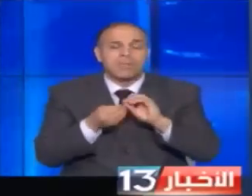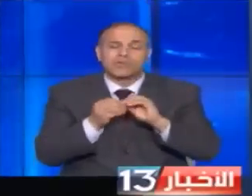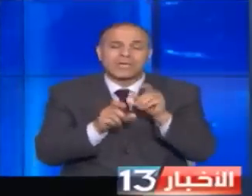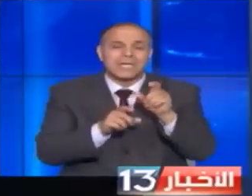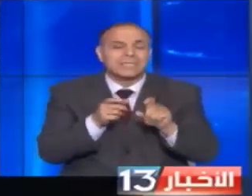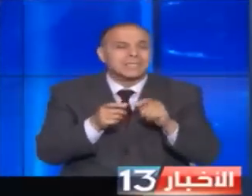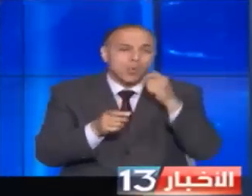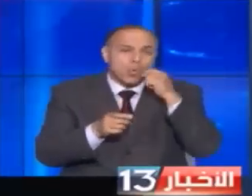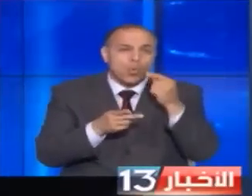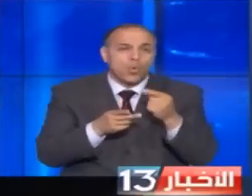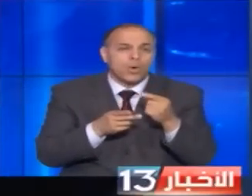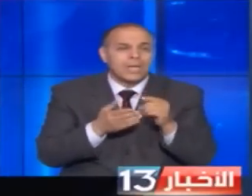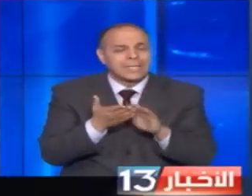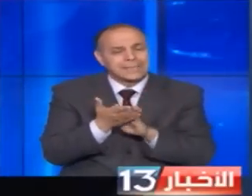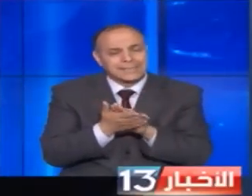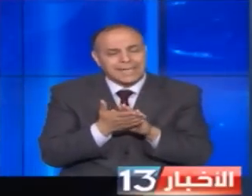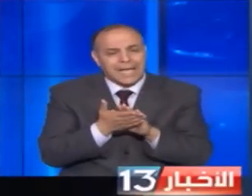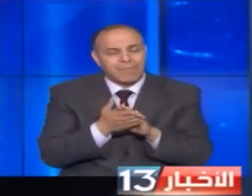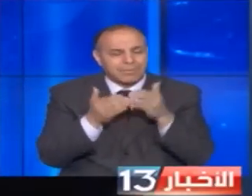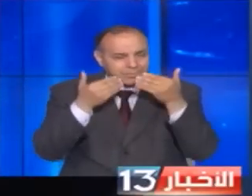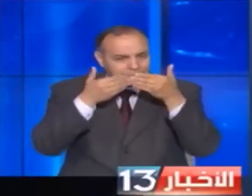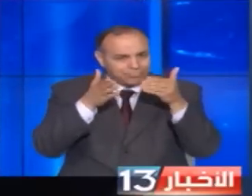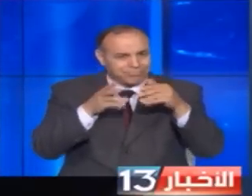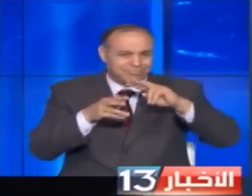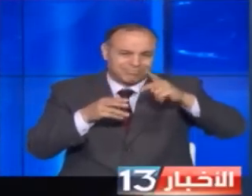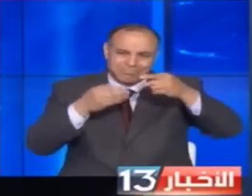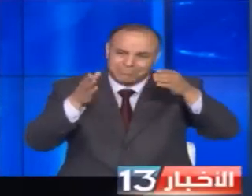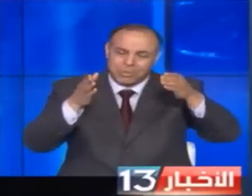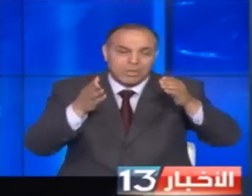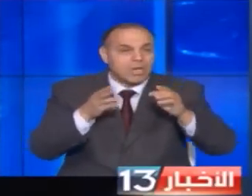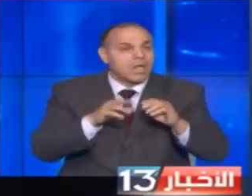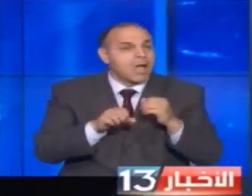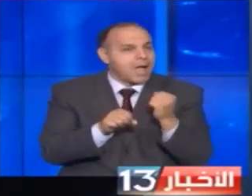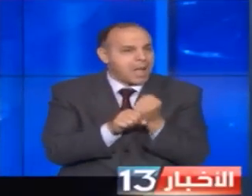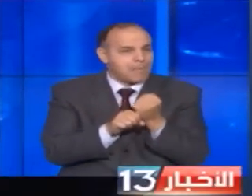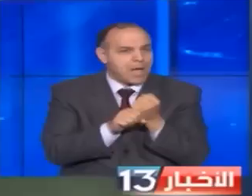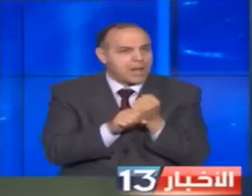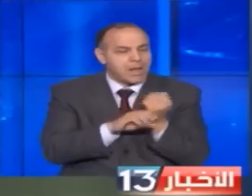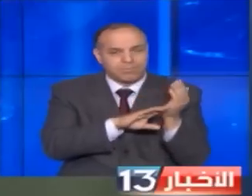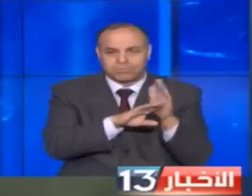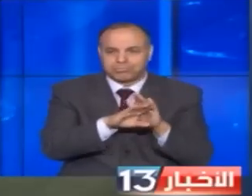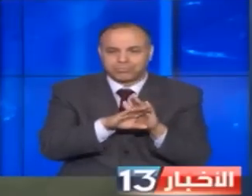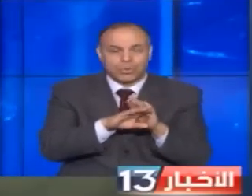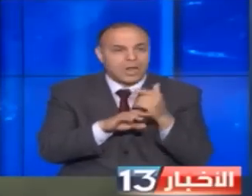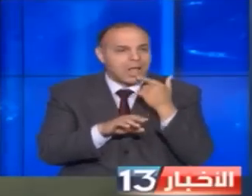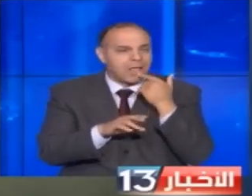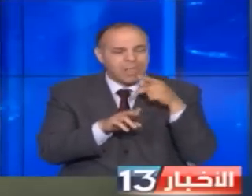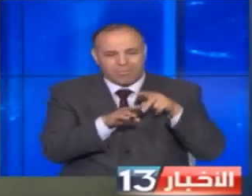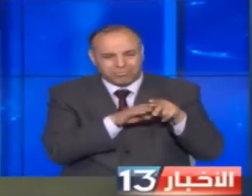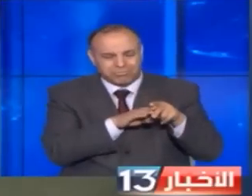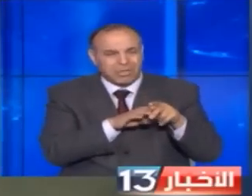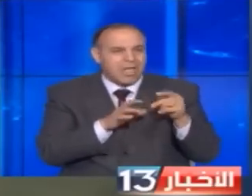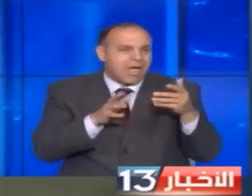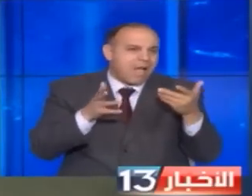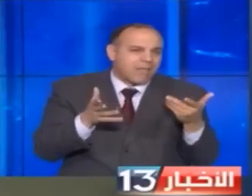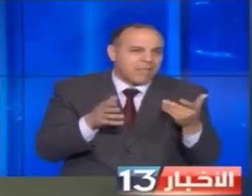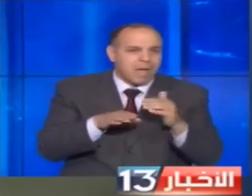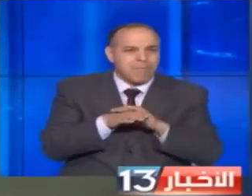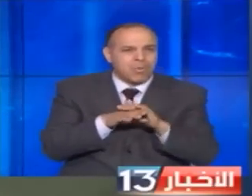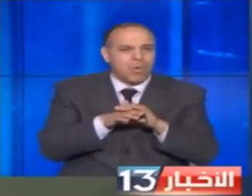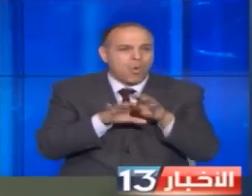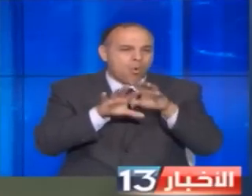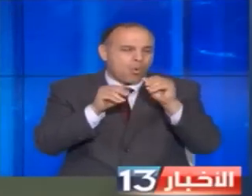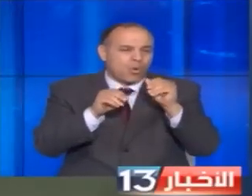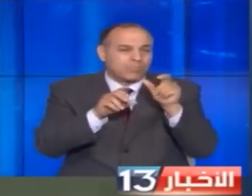ثقافه التسامح والانفتاح ال على الاخر والعمل على الوقايه من التعذيب والاهتمام وبقضايا